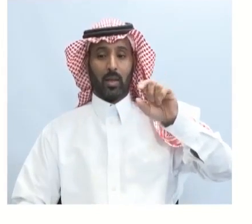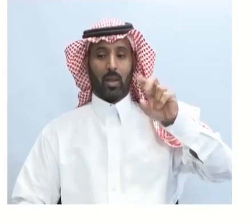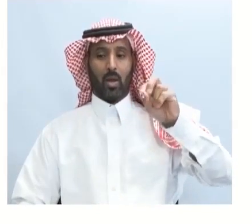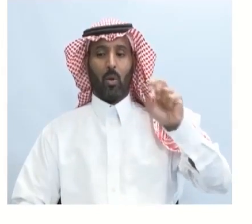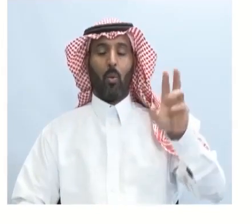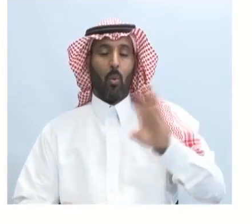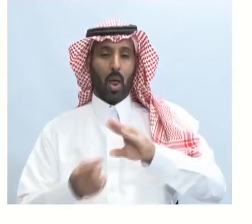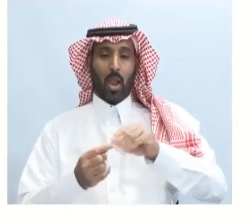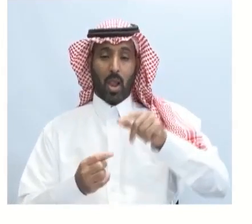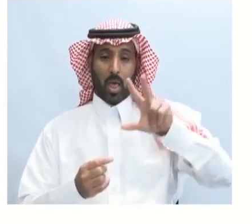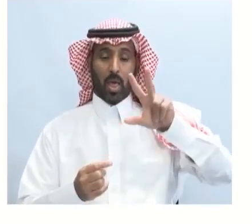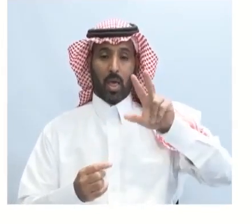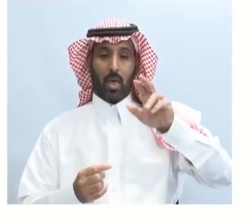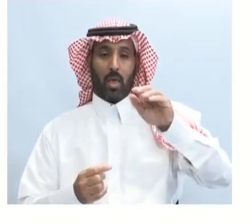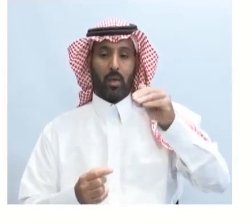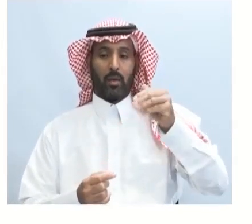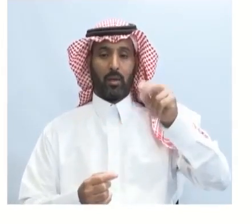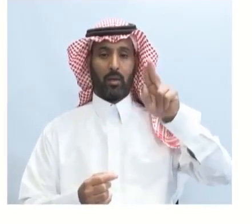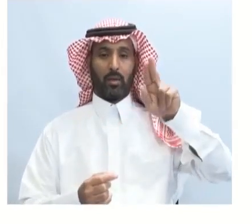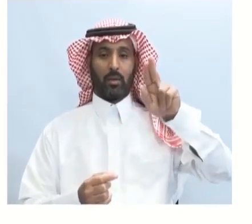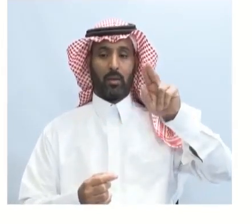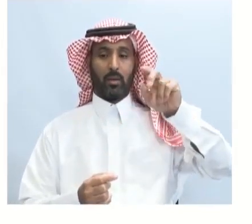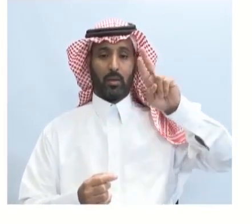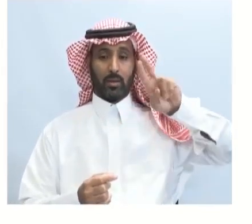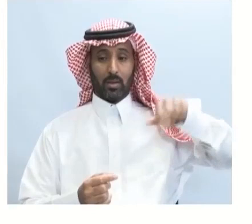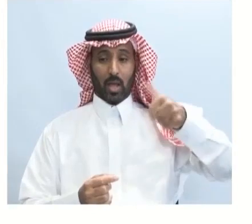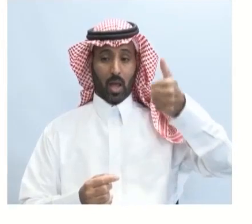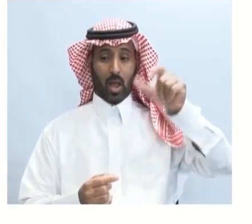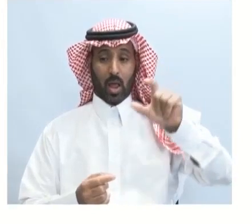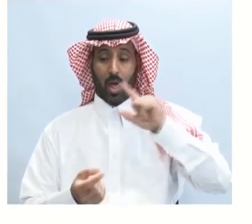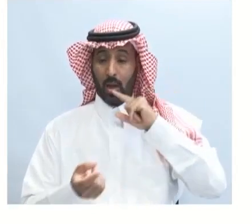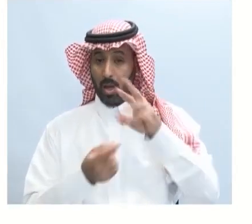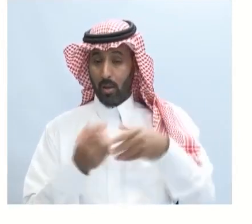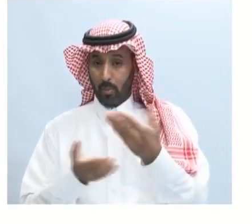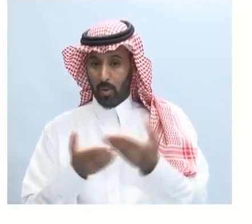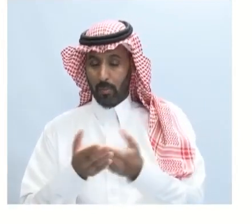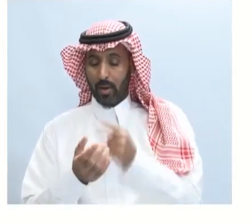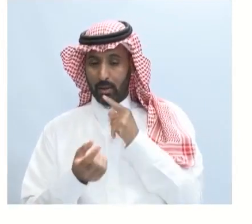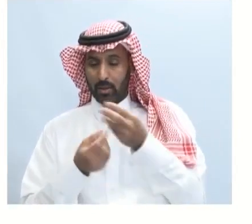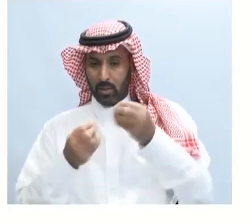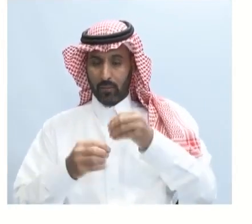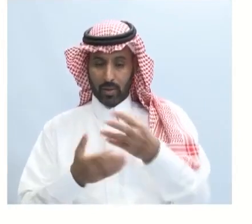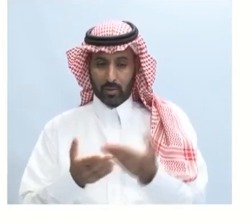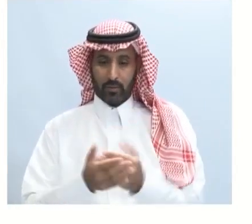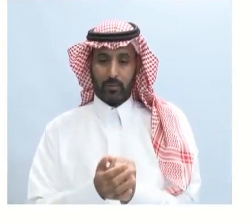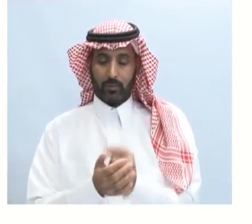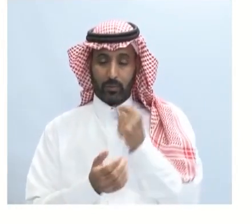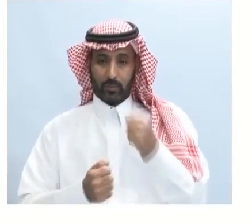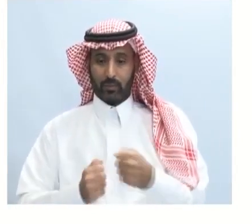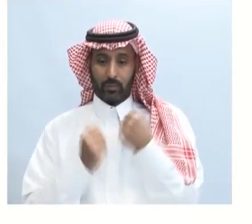الباب الثاني وصلنا الى الدرس الرابع تفاعلات اخرى للمركبات العضويه درسنا في الحصه الماضيه تفاعلات الاضافه